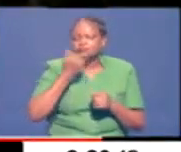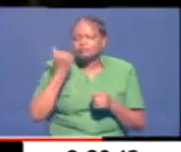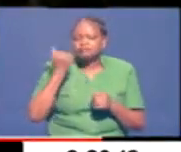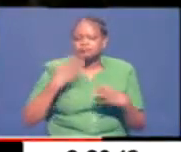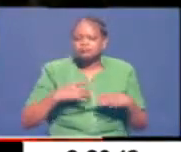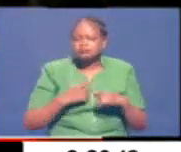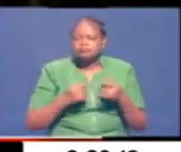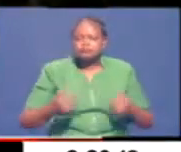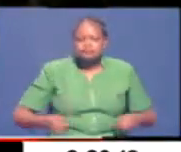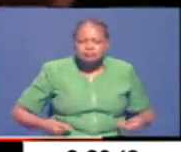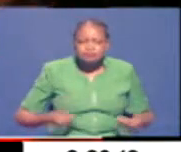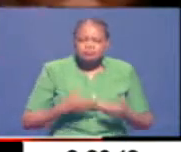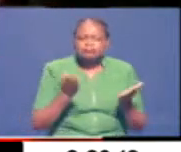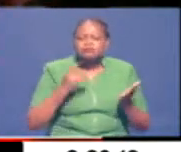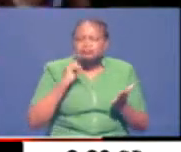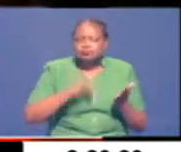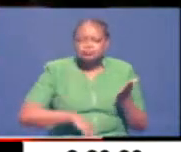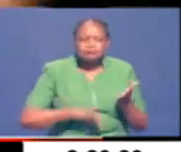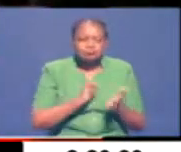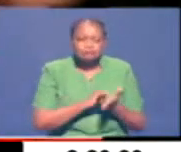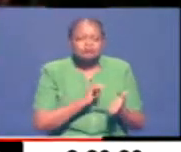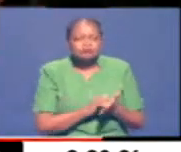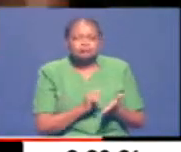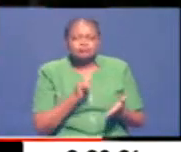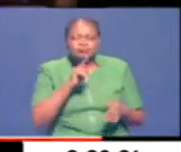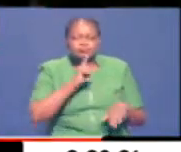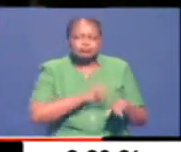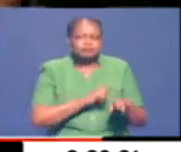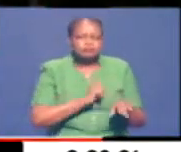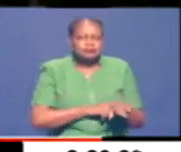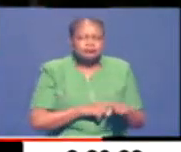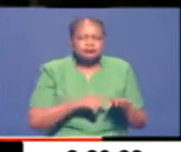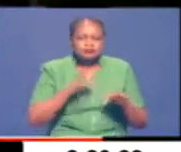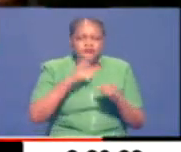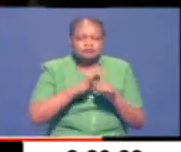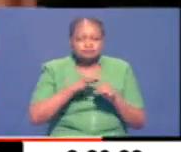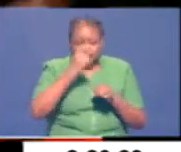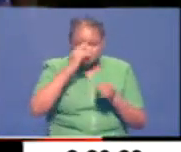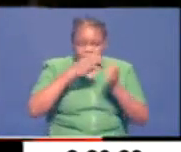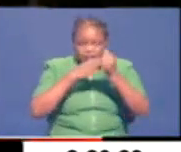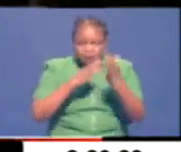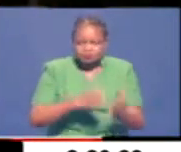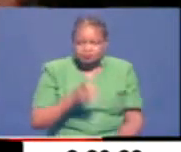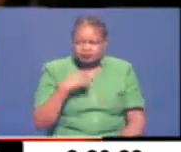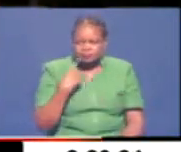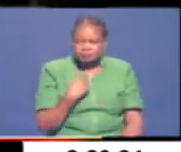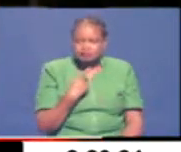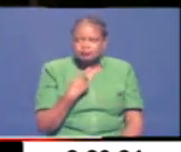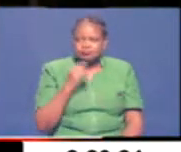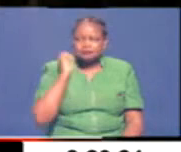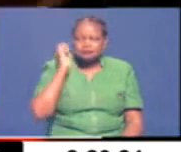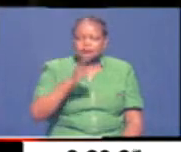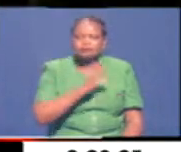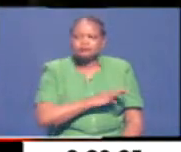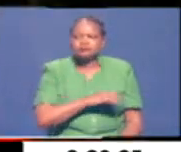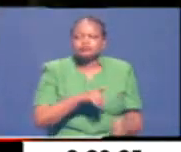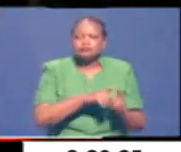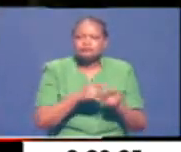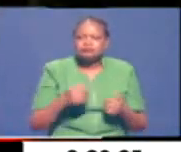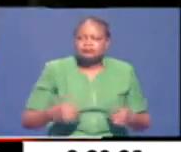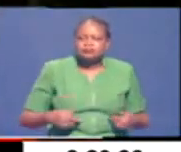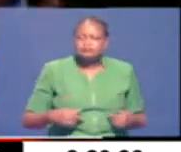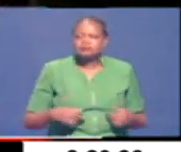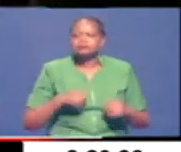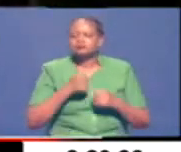wetu ningependa kusema hivi. Huu ndio wakati wa kuchagua wale viongozi ambao watawanufaisha nyinyi kama vijana.